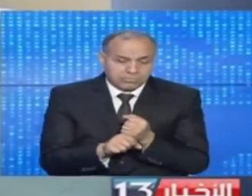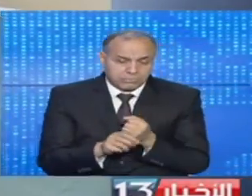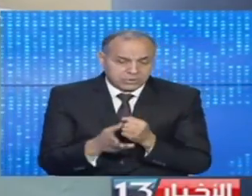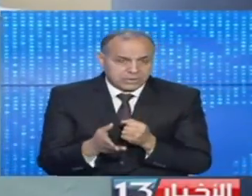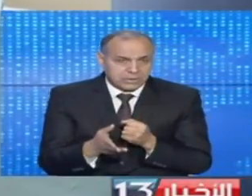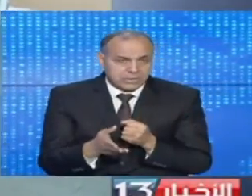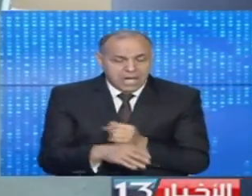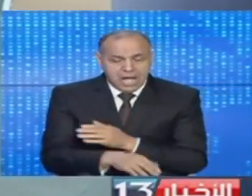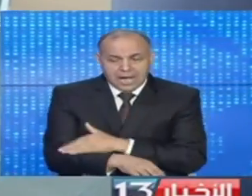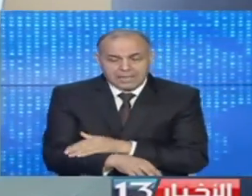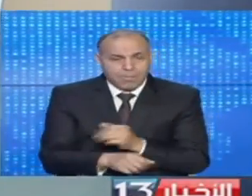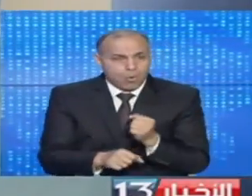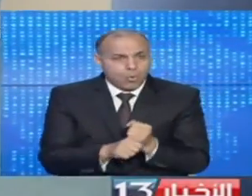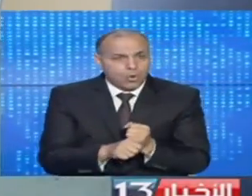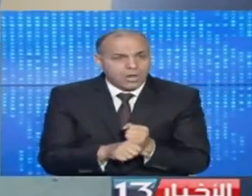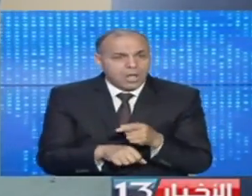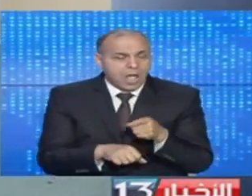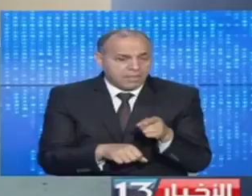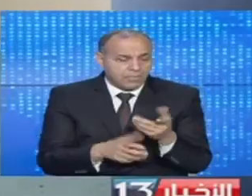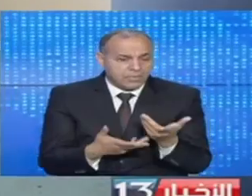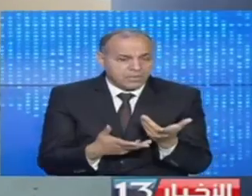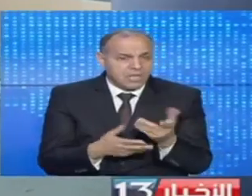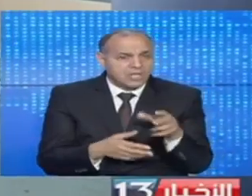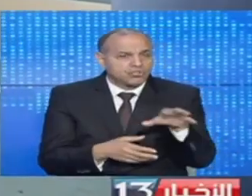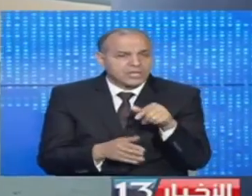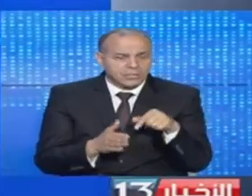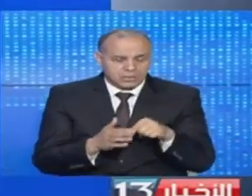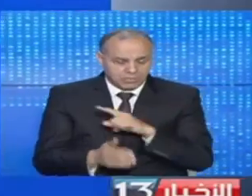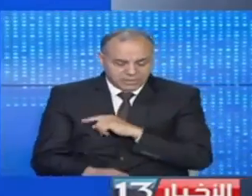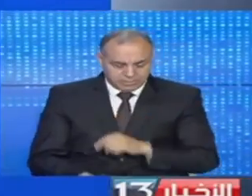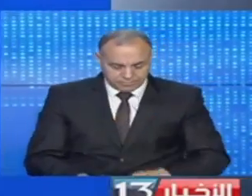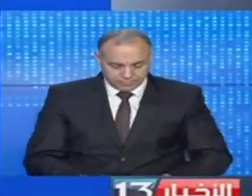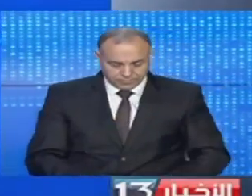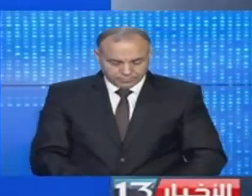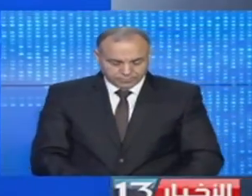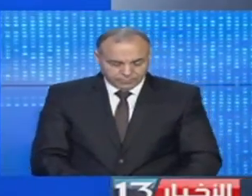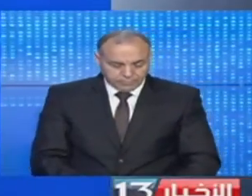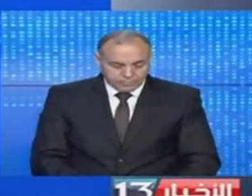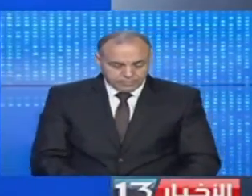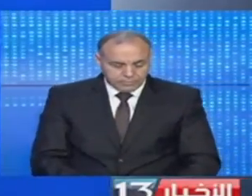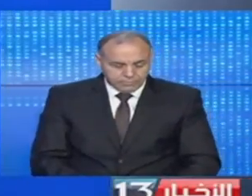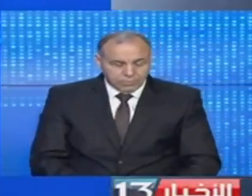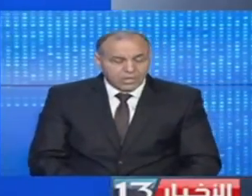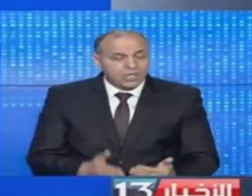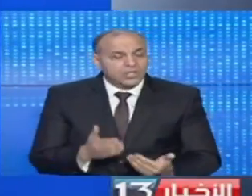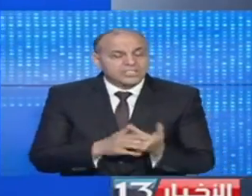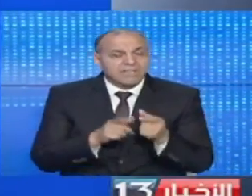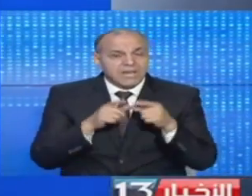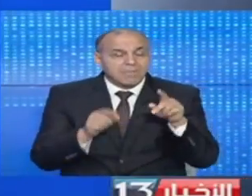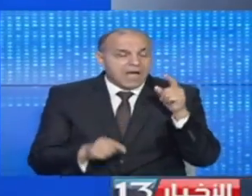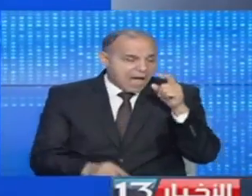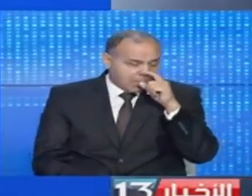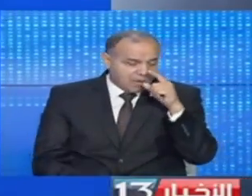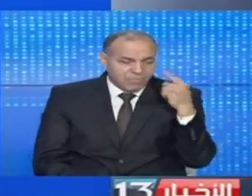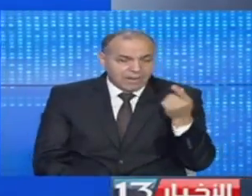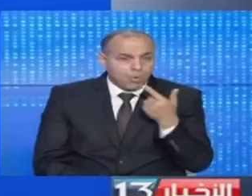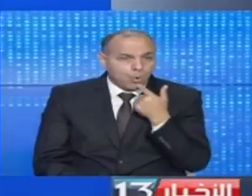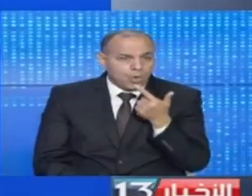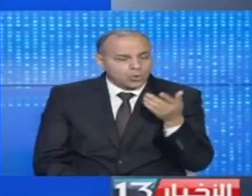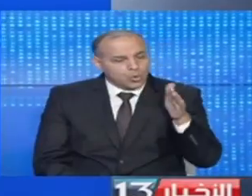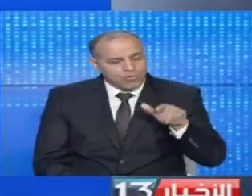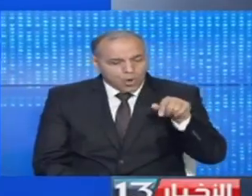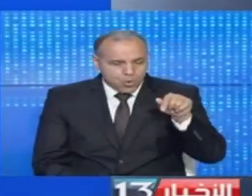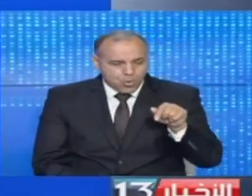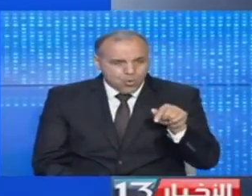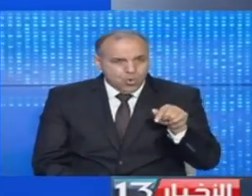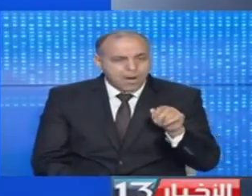العامله في هذا الوقت بالجهاد وفي مستجدات اخبارنا العربيه والدوليه توفي